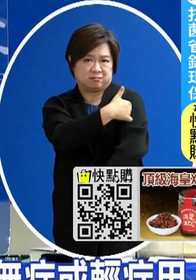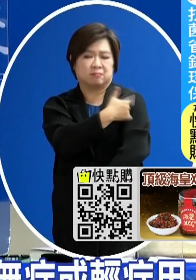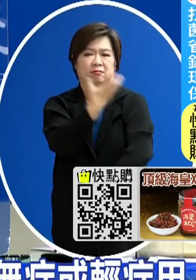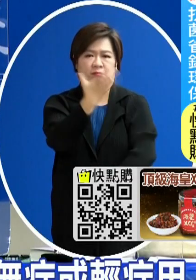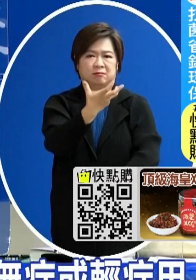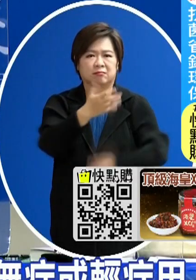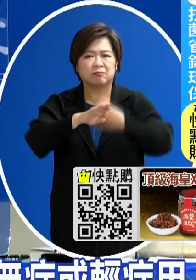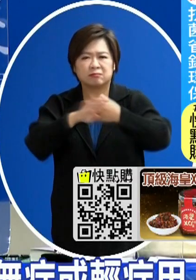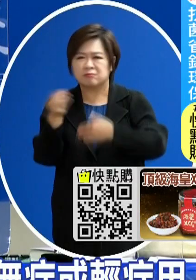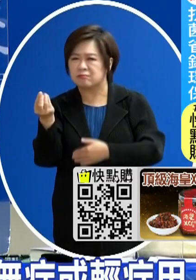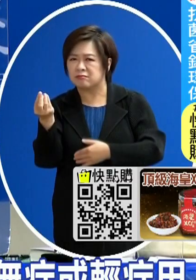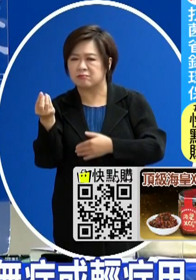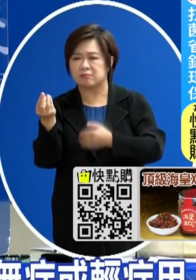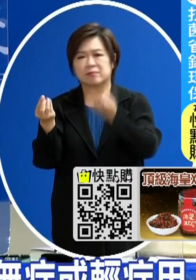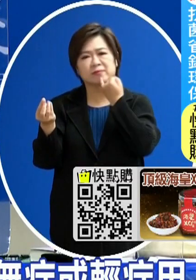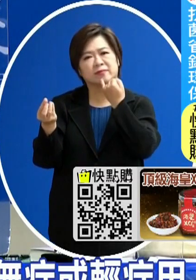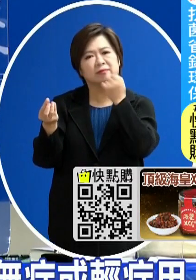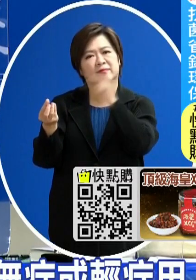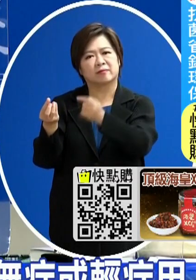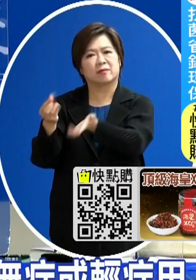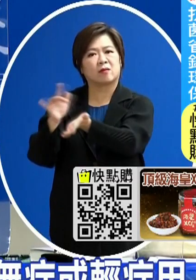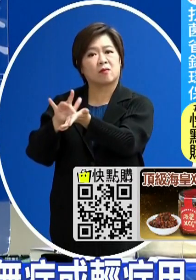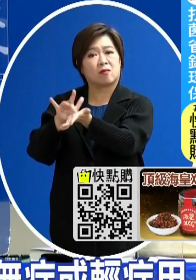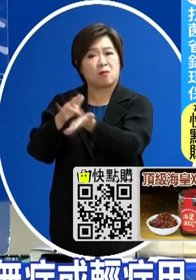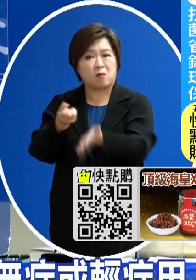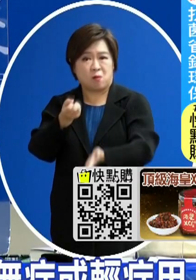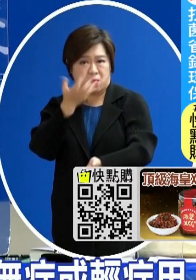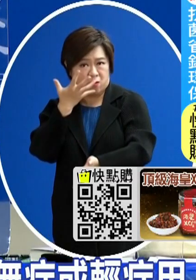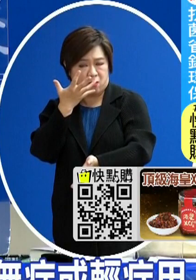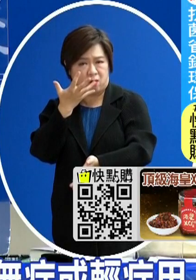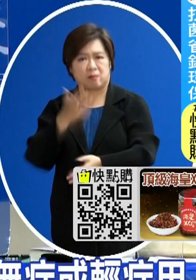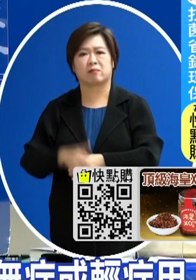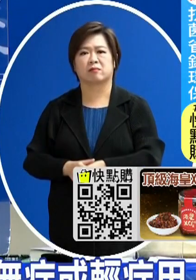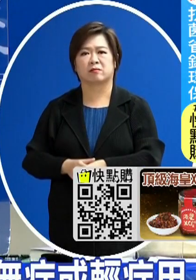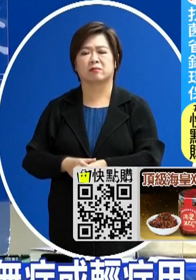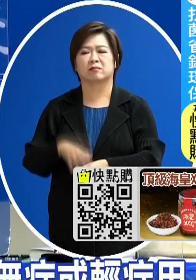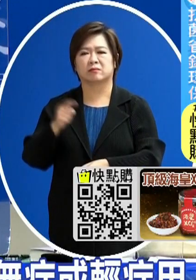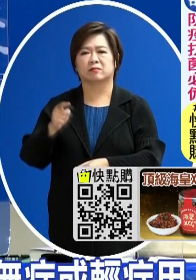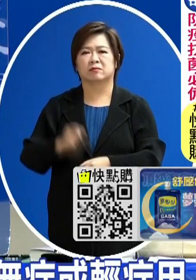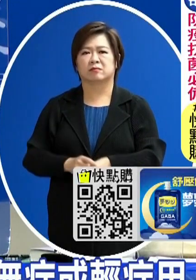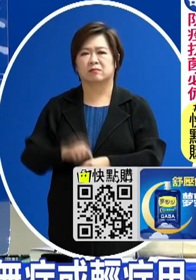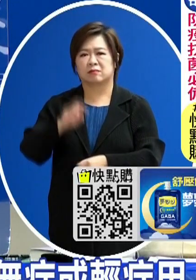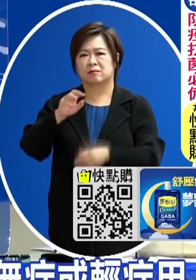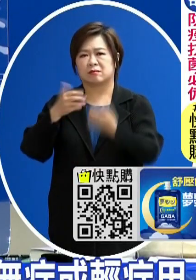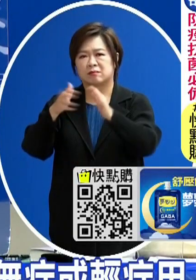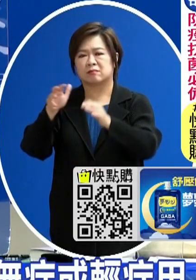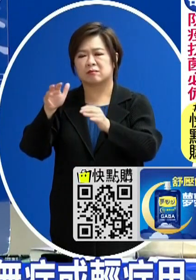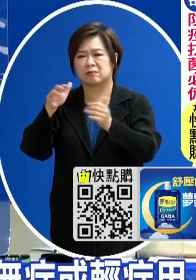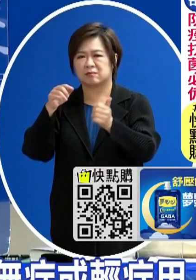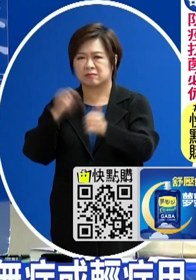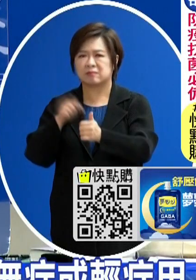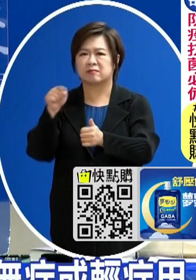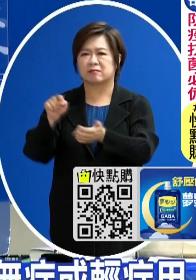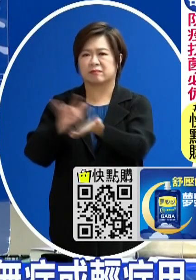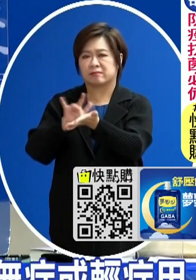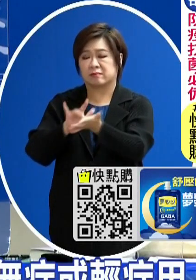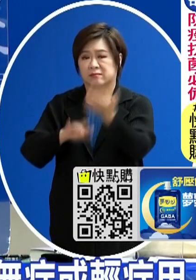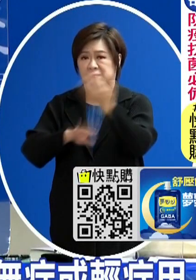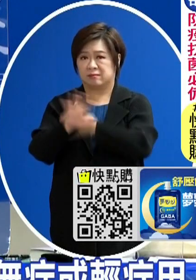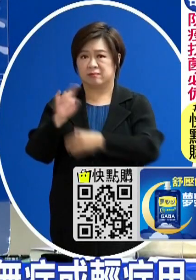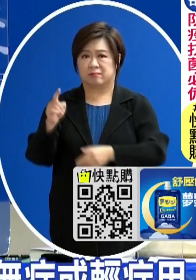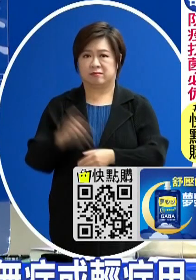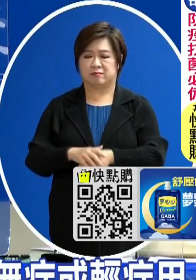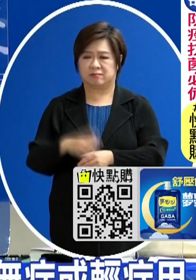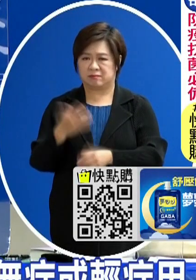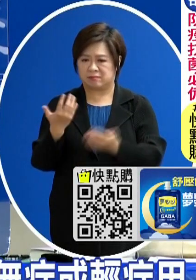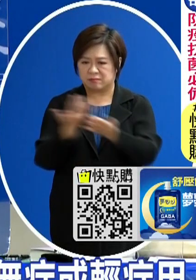然少数的情形也是可以来使用这个口服的这个莫纳皮拉韦。那另外也有这个其他的一些像单株抗体等等